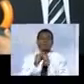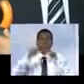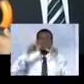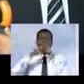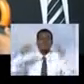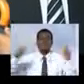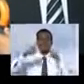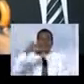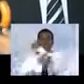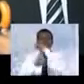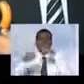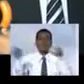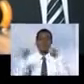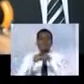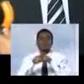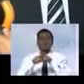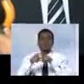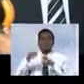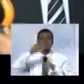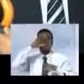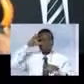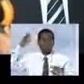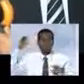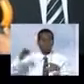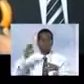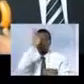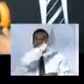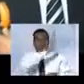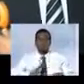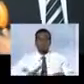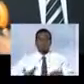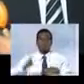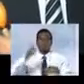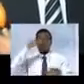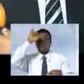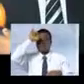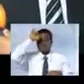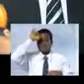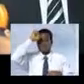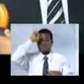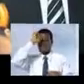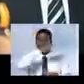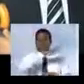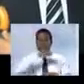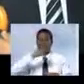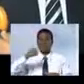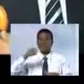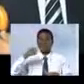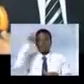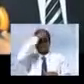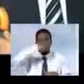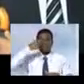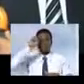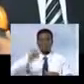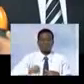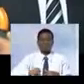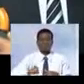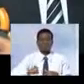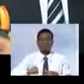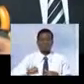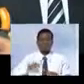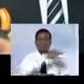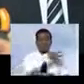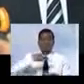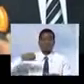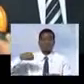que la Chine, bien sûr bientôt le Brésil, l'Inde et bien évidemment l'Afrique du Sud